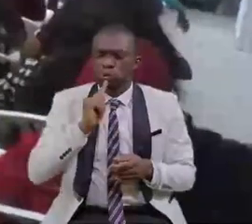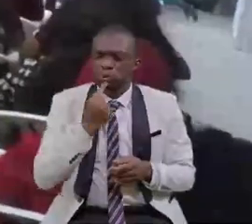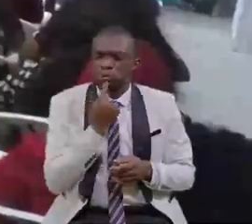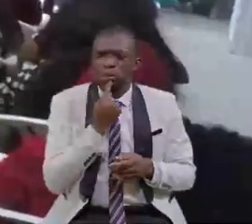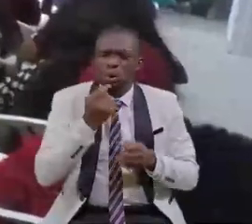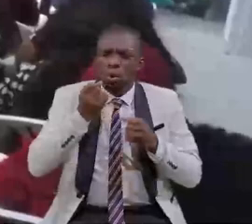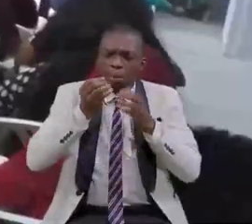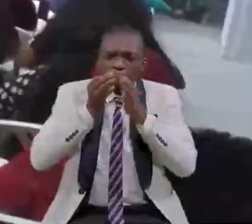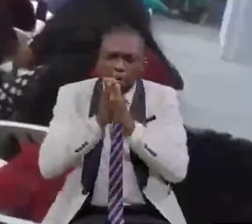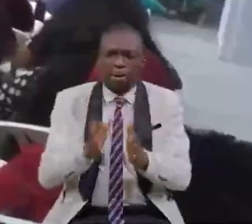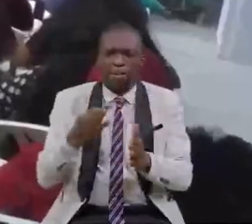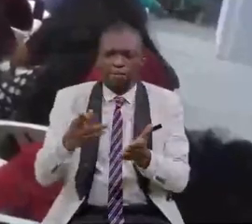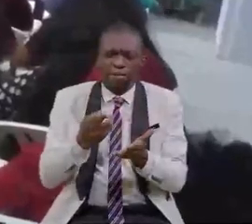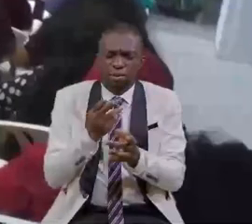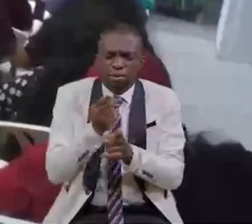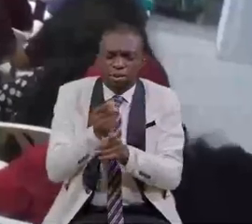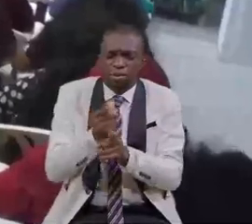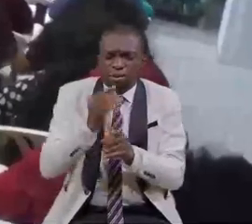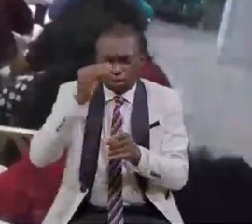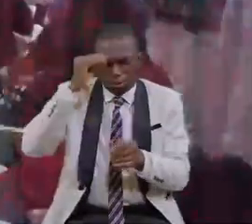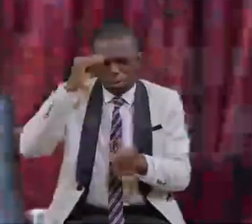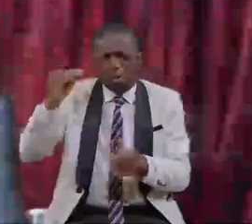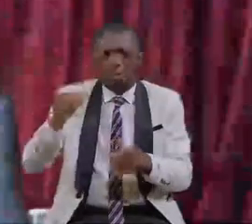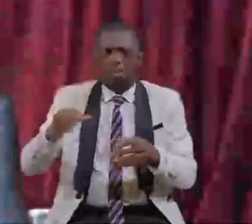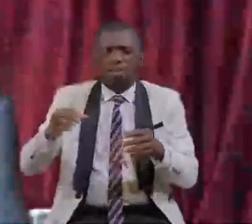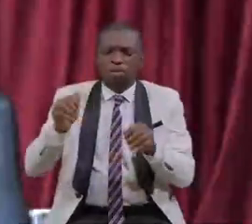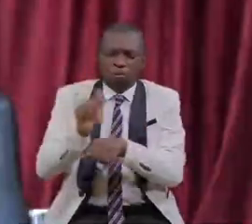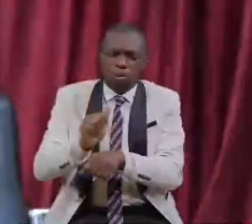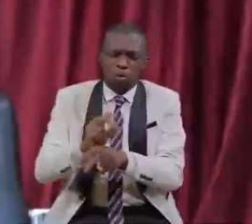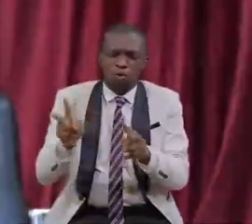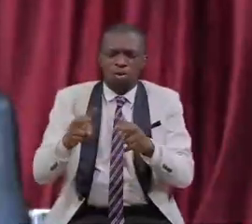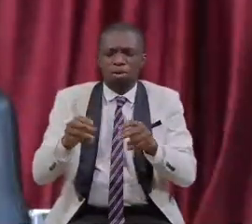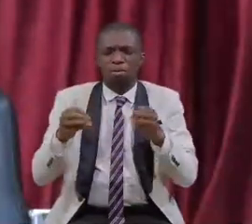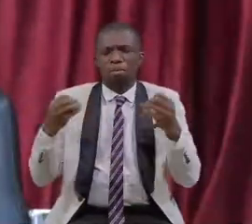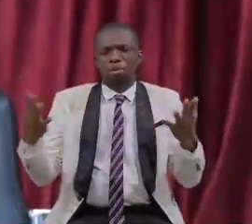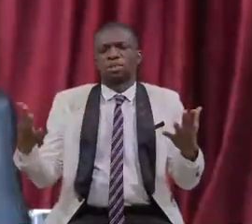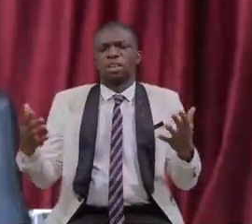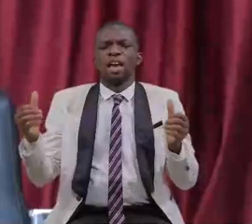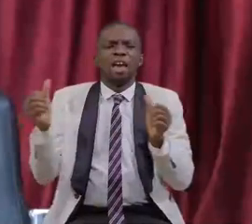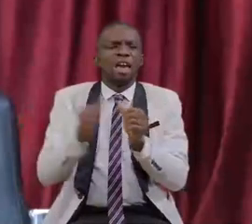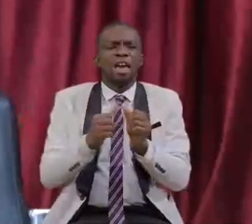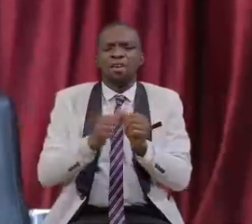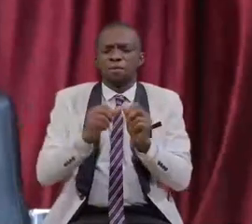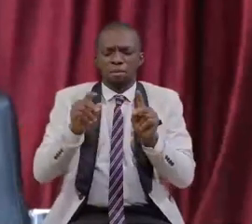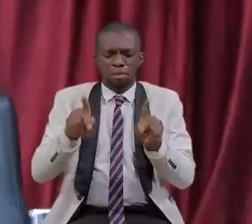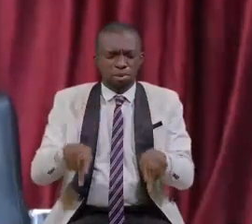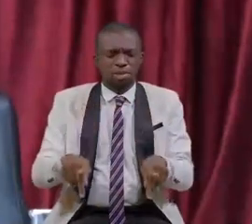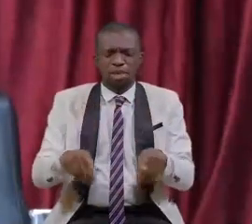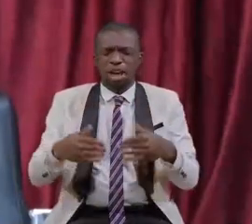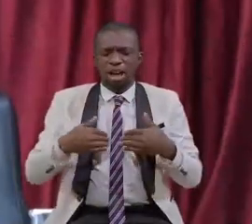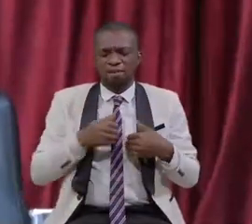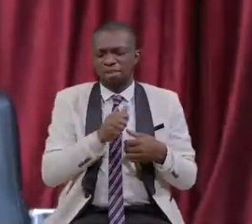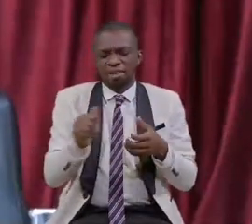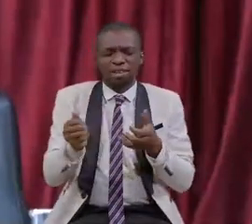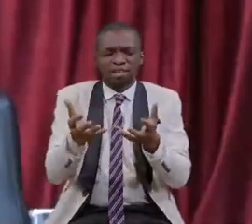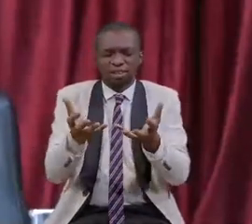Jacques nous dit que la prière fervente du juste a plus d'efficacité. Tout le monde a le désir de